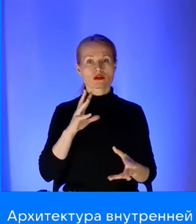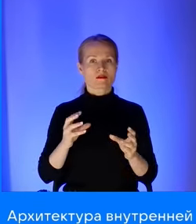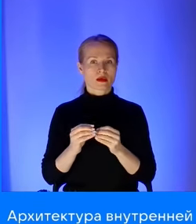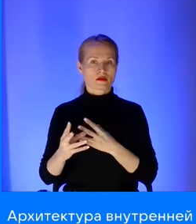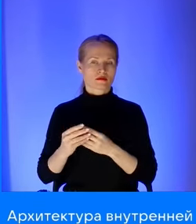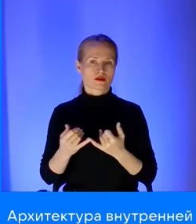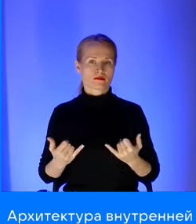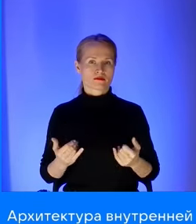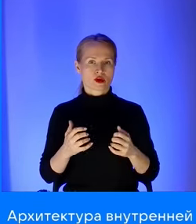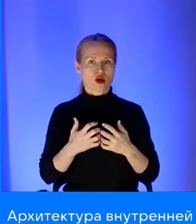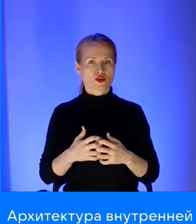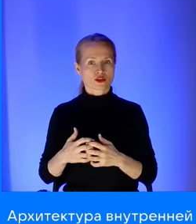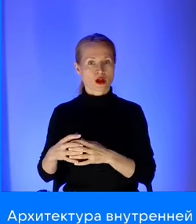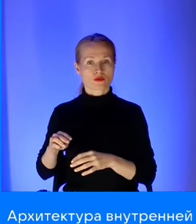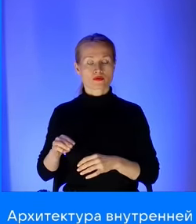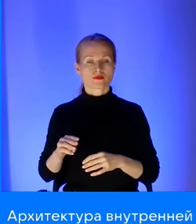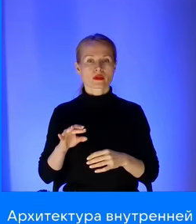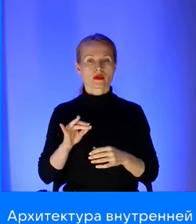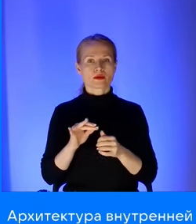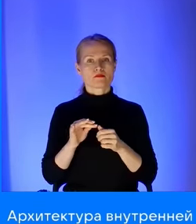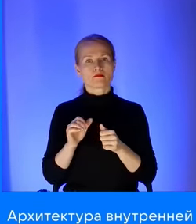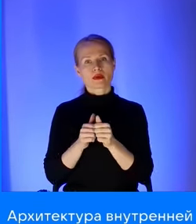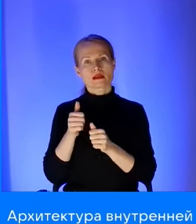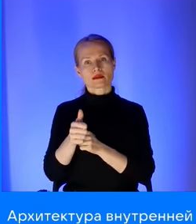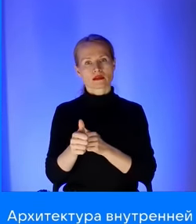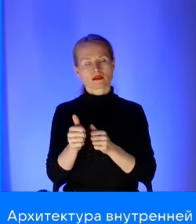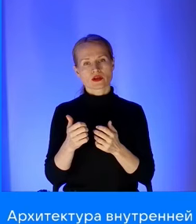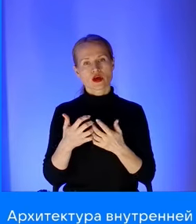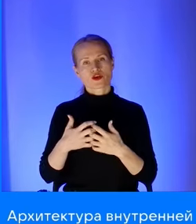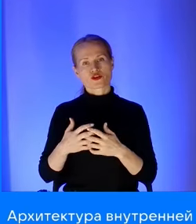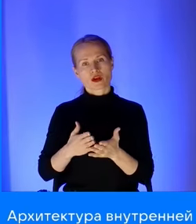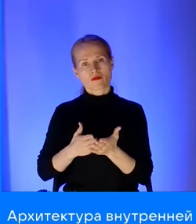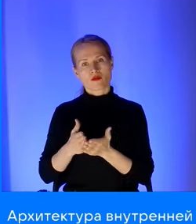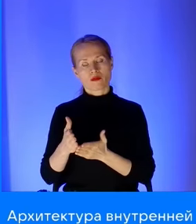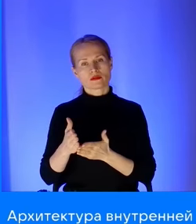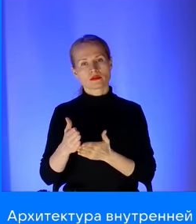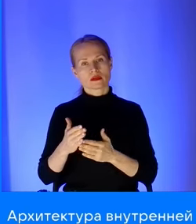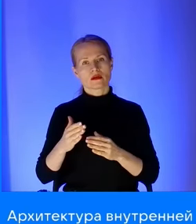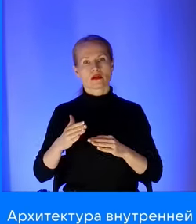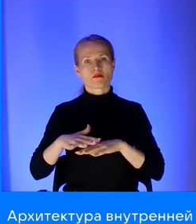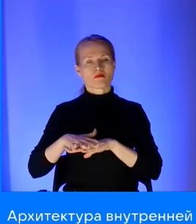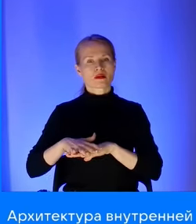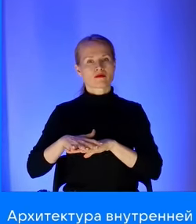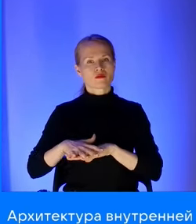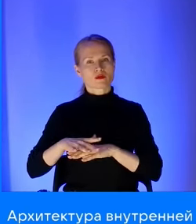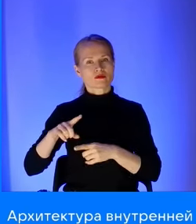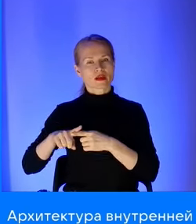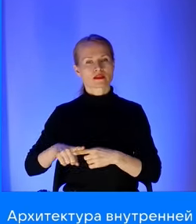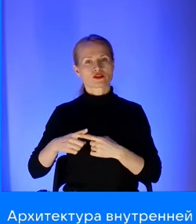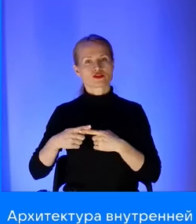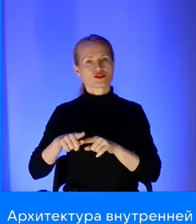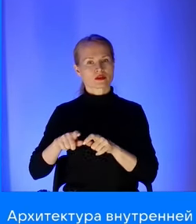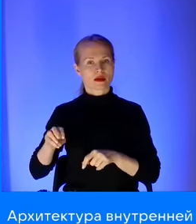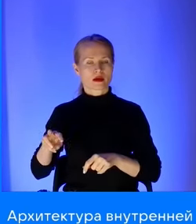решаем Ну и приоритизация там решения задачи именно в области платформы инжиниринга там на примерно на 10.000